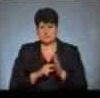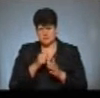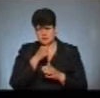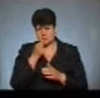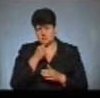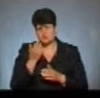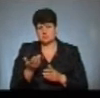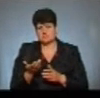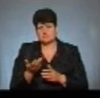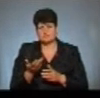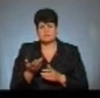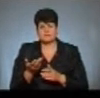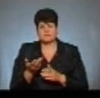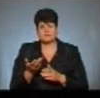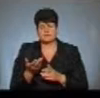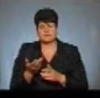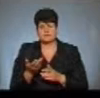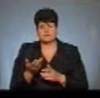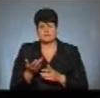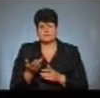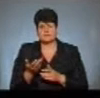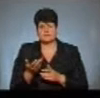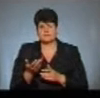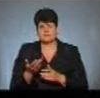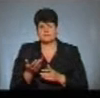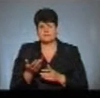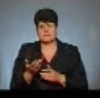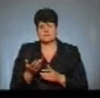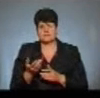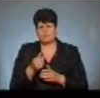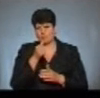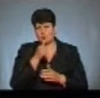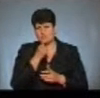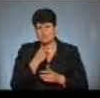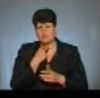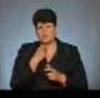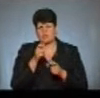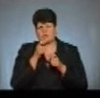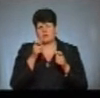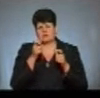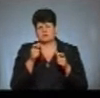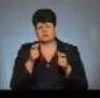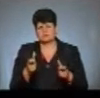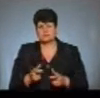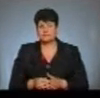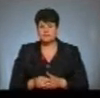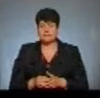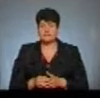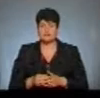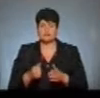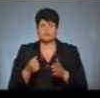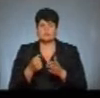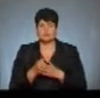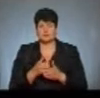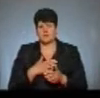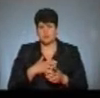така. Трохи ну там підвищував голос і до уповноваженої особи, і так само